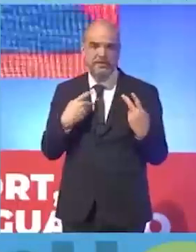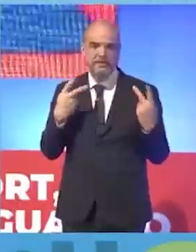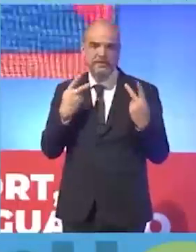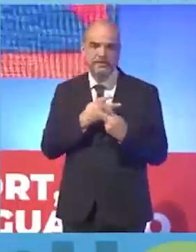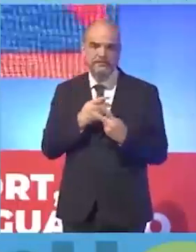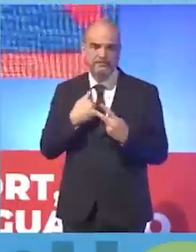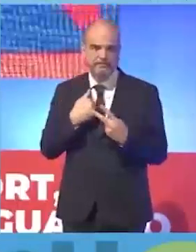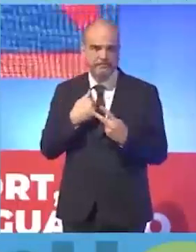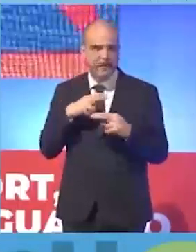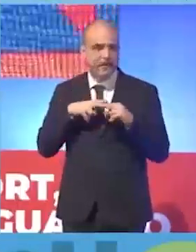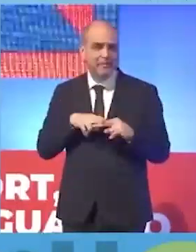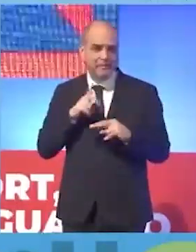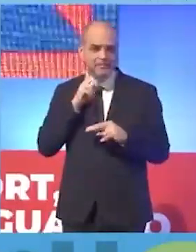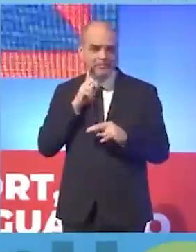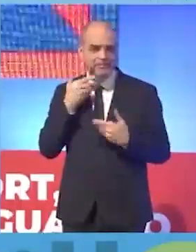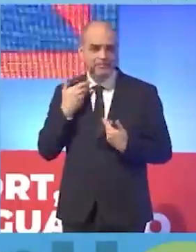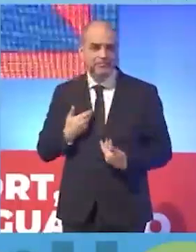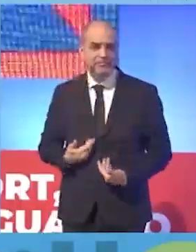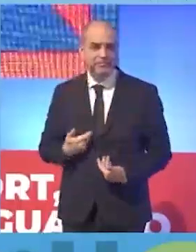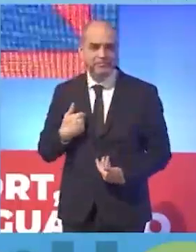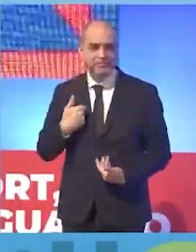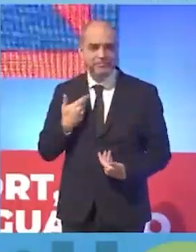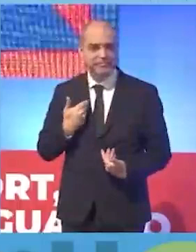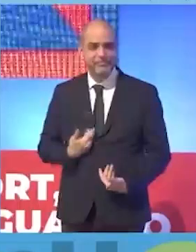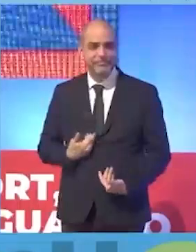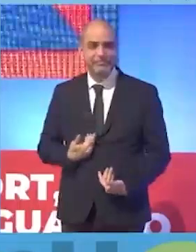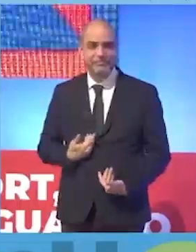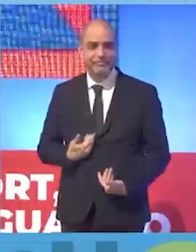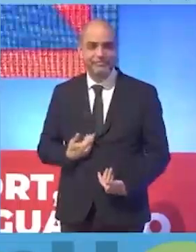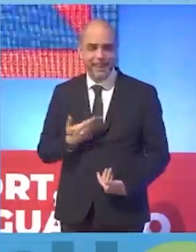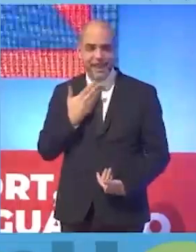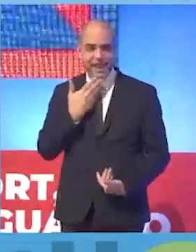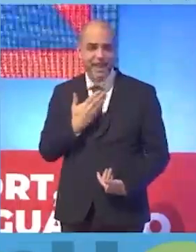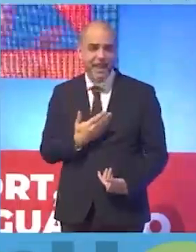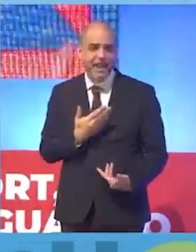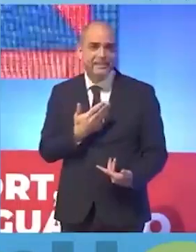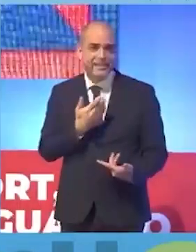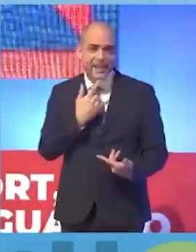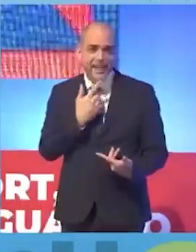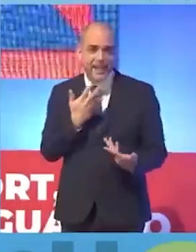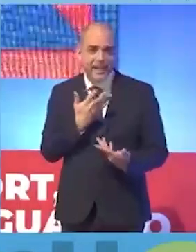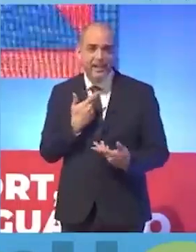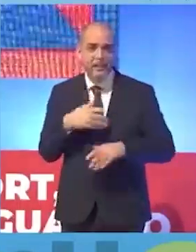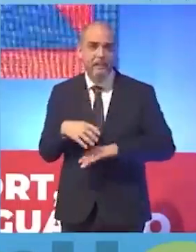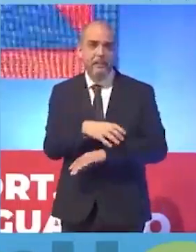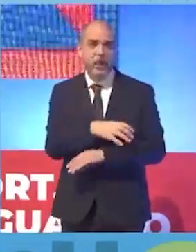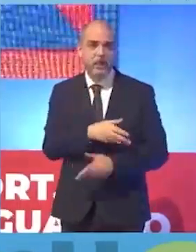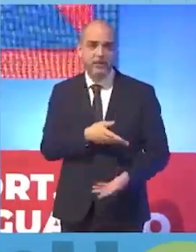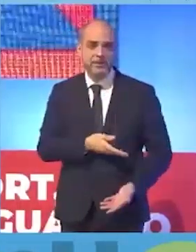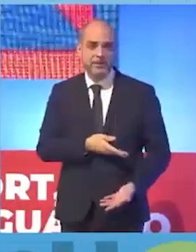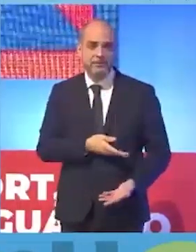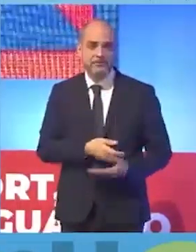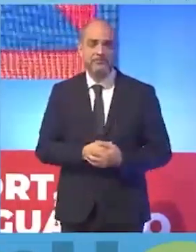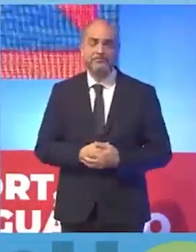rimasta io, sono rimasta me stessa, e grazie alle protesi. Non lo